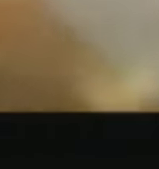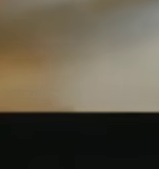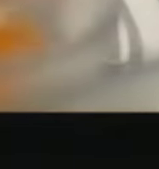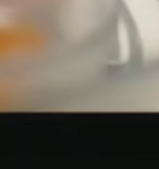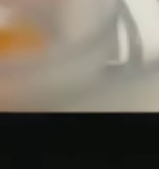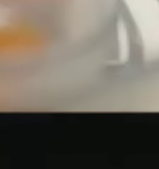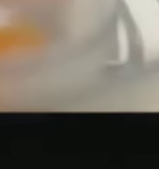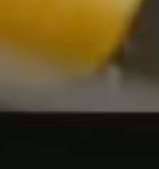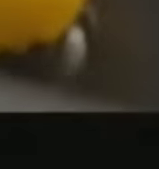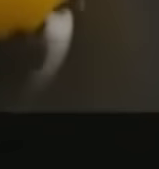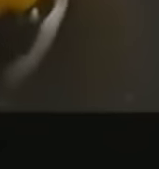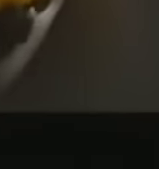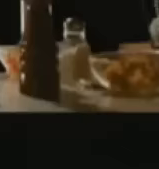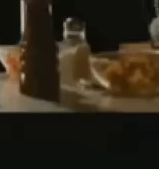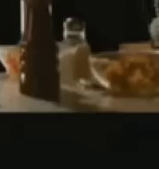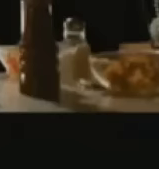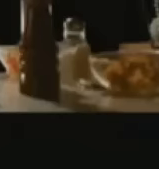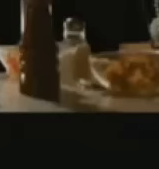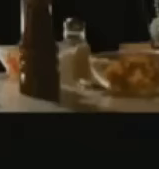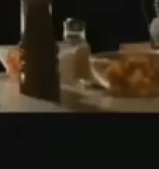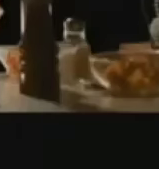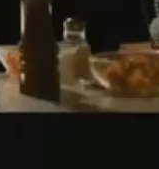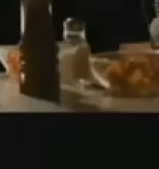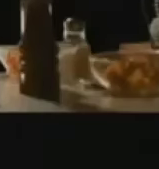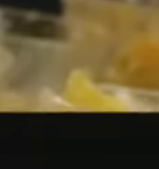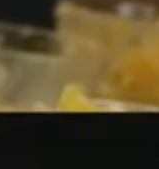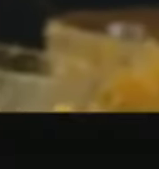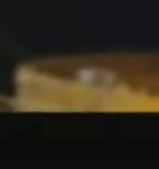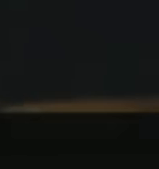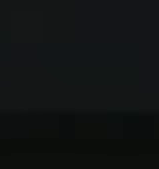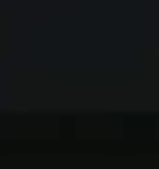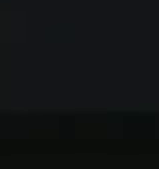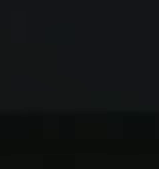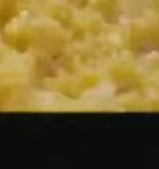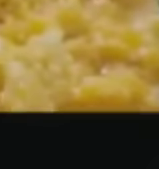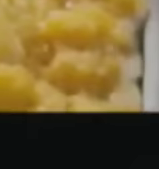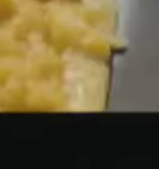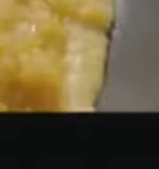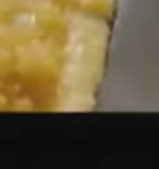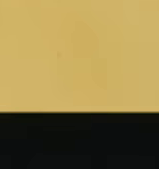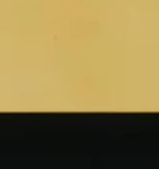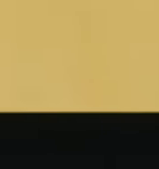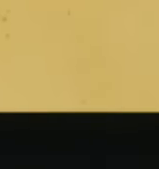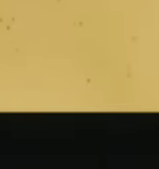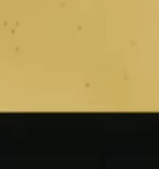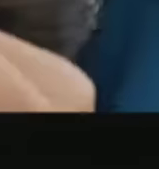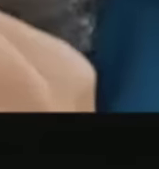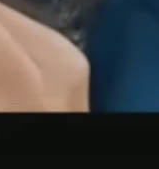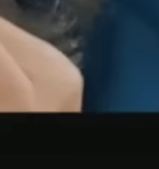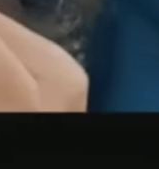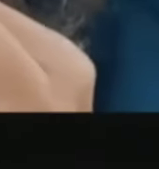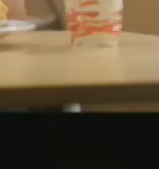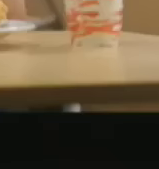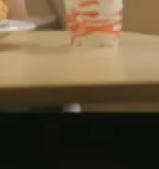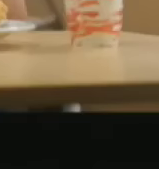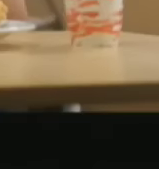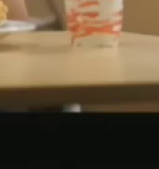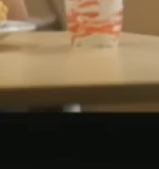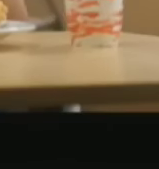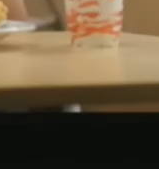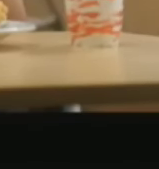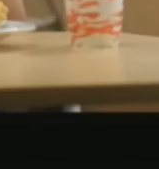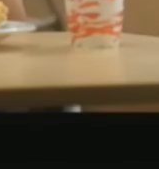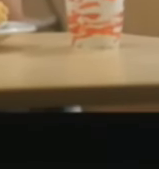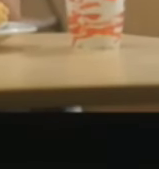mahakarya yang begitu menggugah. Sajikan rasa istimewa. perpaduan saus telur asin dan ayam goreng renyah.